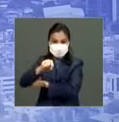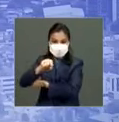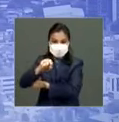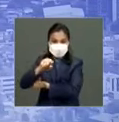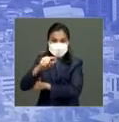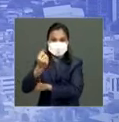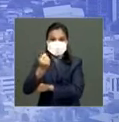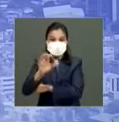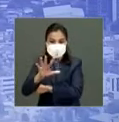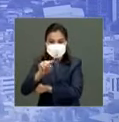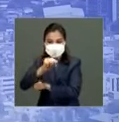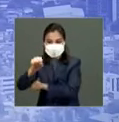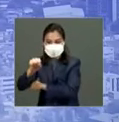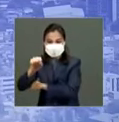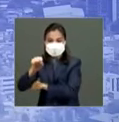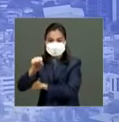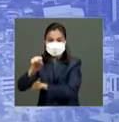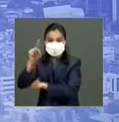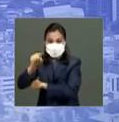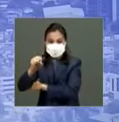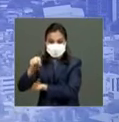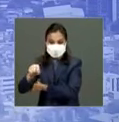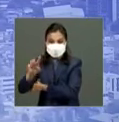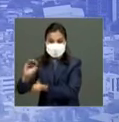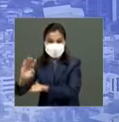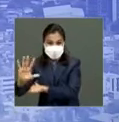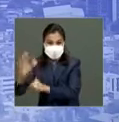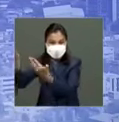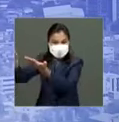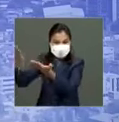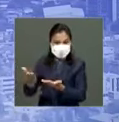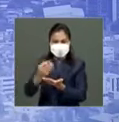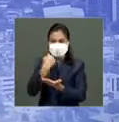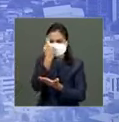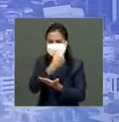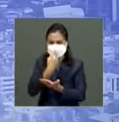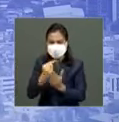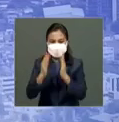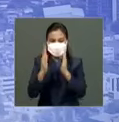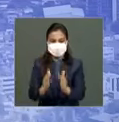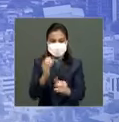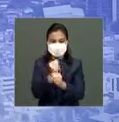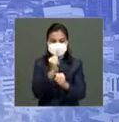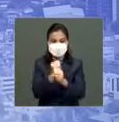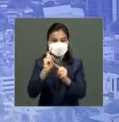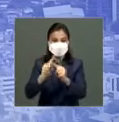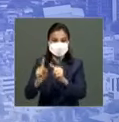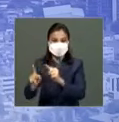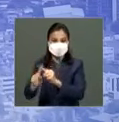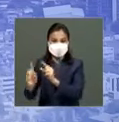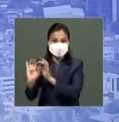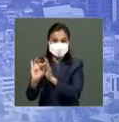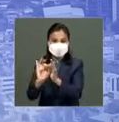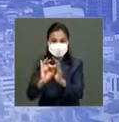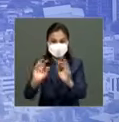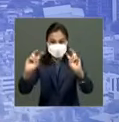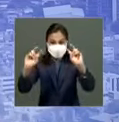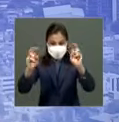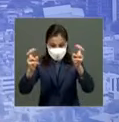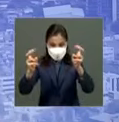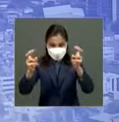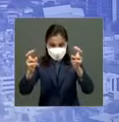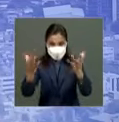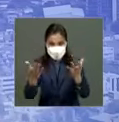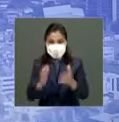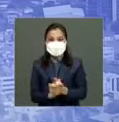บ่ายโมง45นาทีก็จะเป็นการเชิญหน่วยงานที่เกี่ยวข้อง นะครับที่จะมีประเด็นสืบเนื่อง